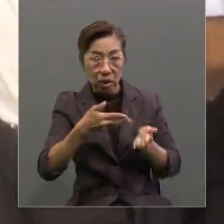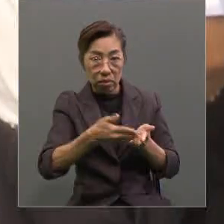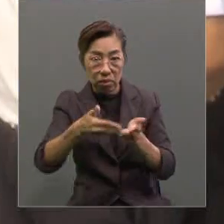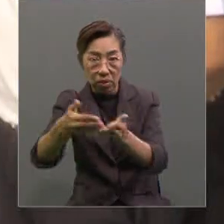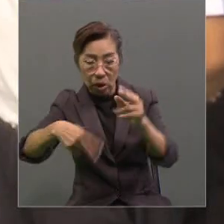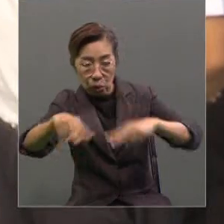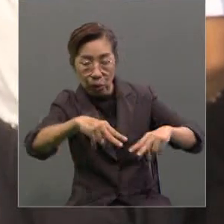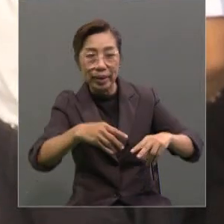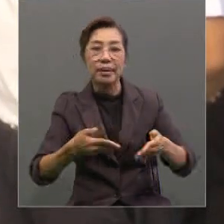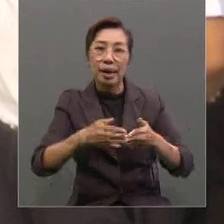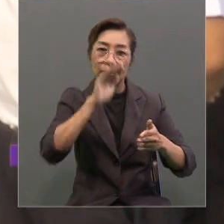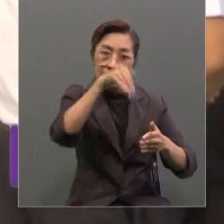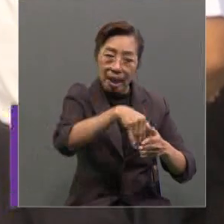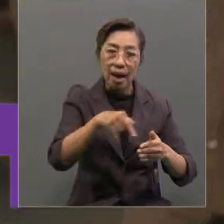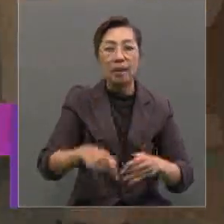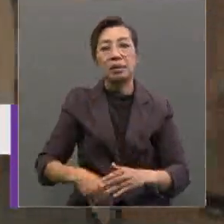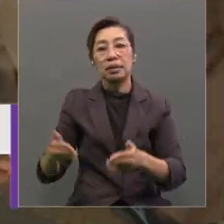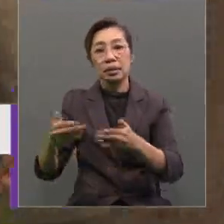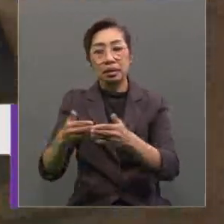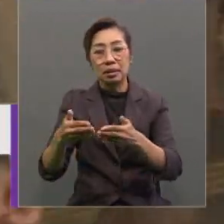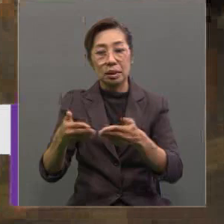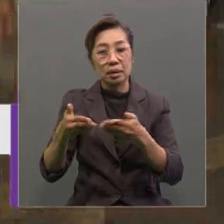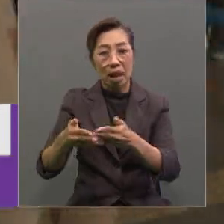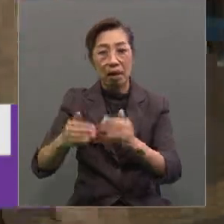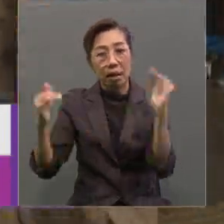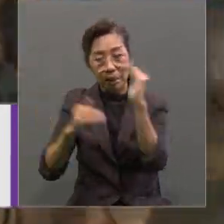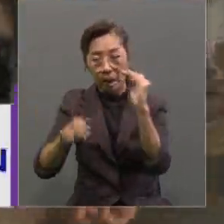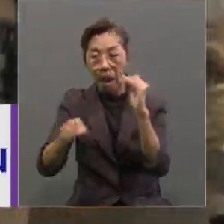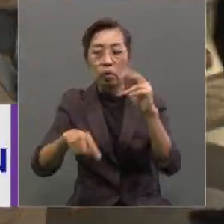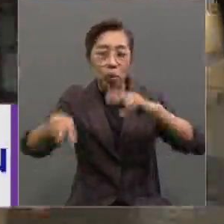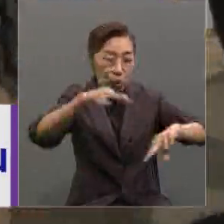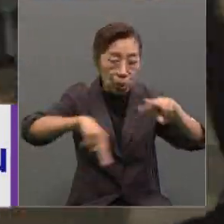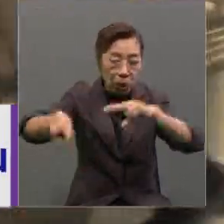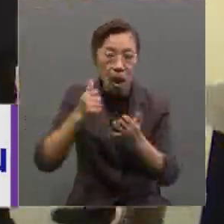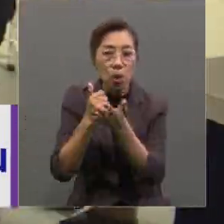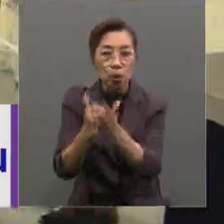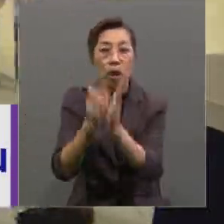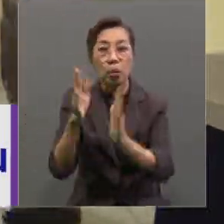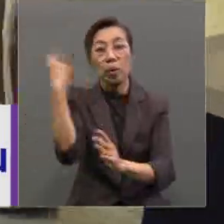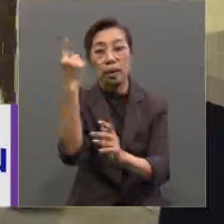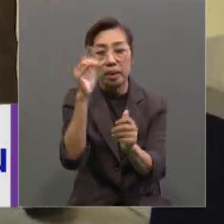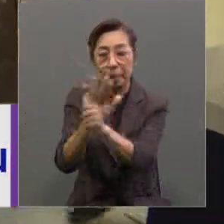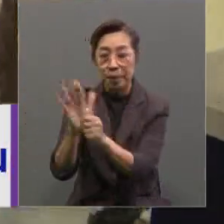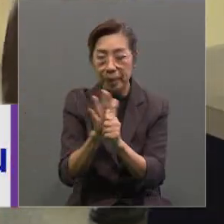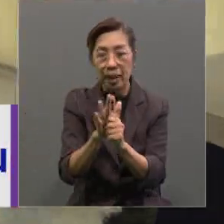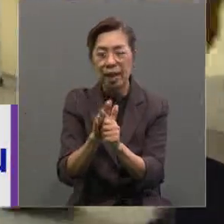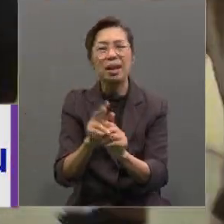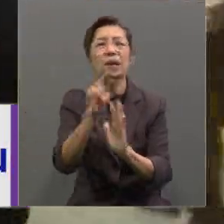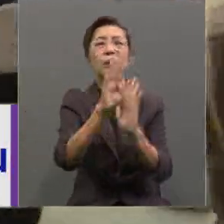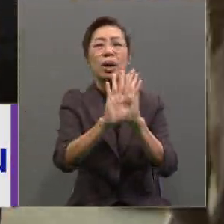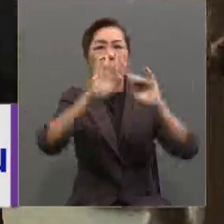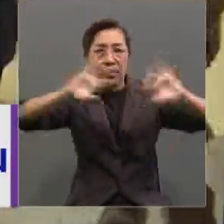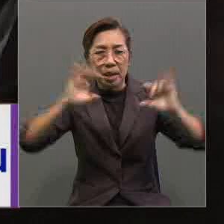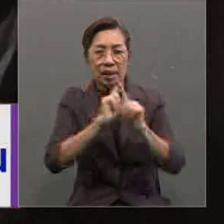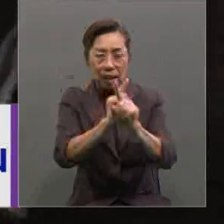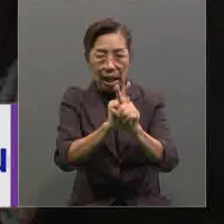ท่าช้างทั้งท่าเรือปิ่นเกล้าเพื่อยกระดับการดูแลรักษาความปลอดภัยแก่นักท่องเที่ยวตามนโยบายของรัฐบาลแล้วก็สร้างความเชื่อมั่น